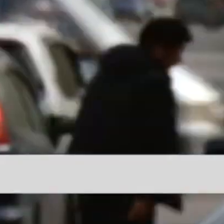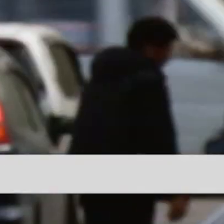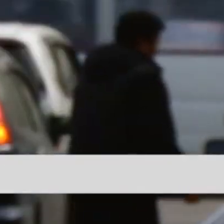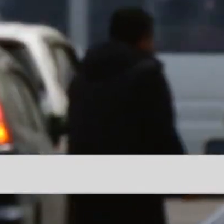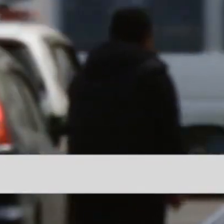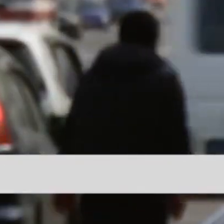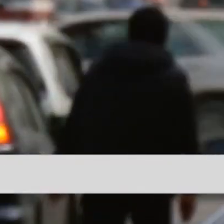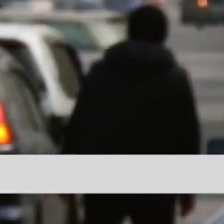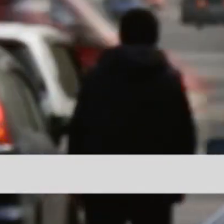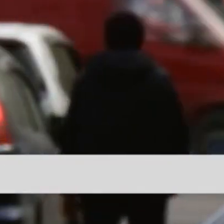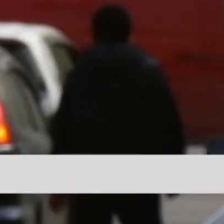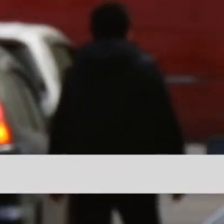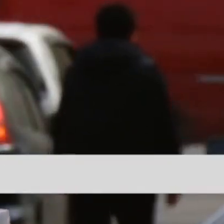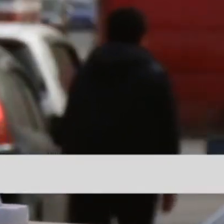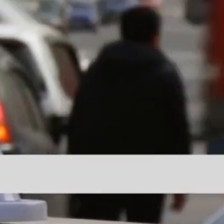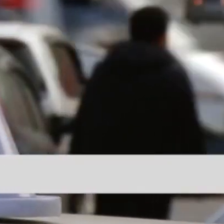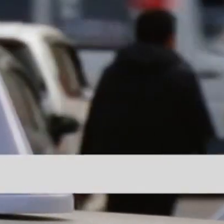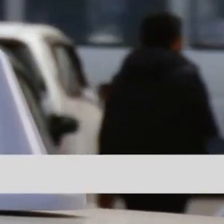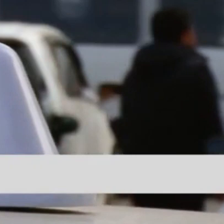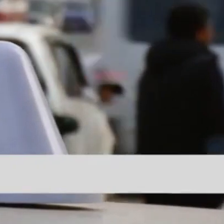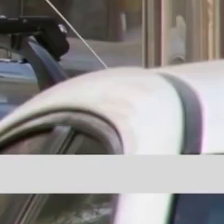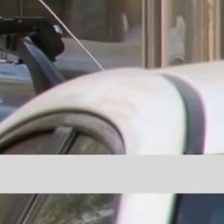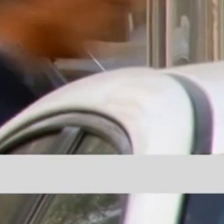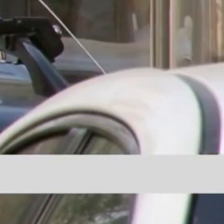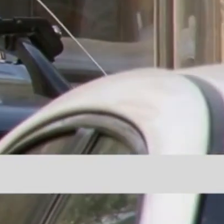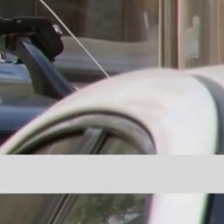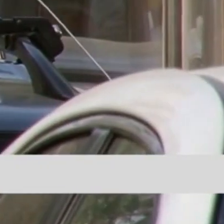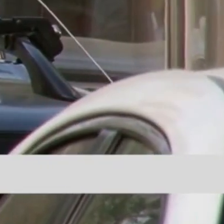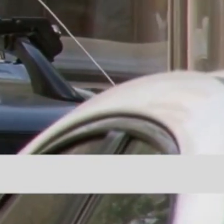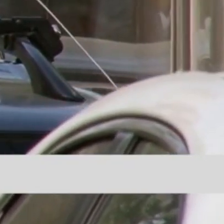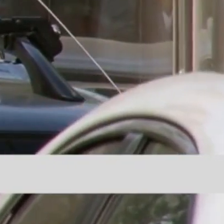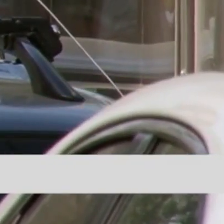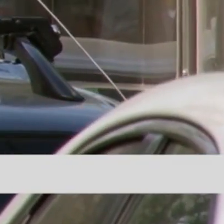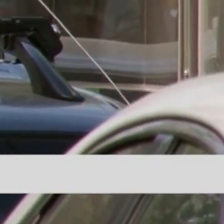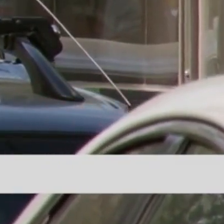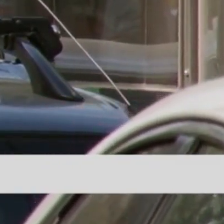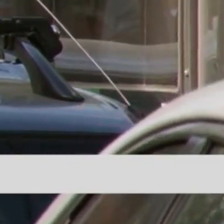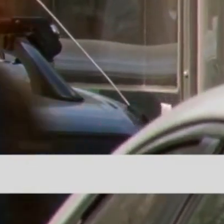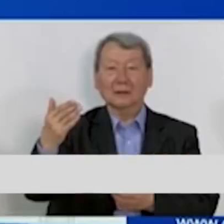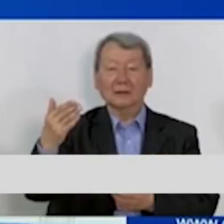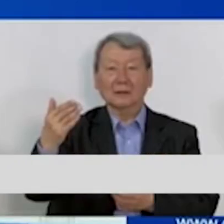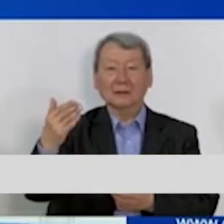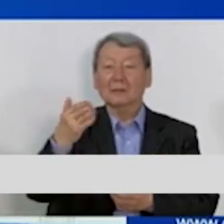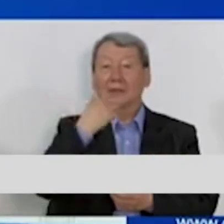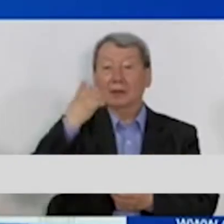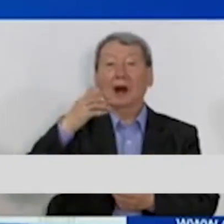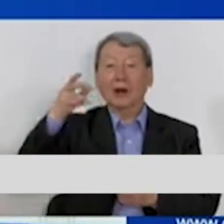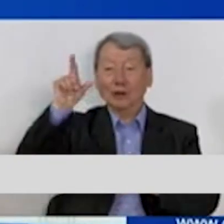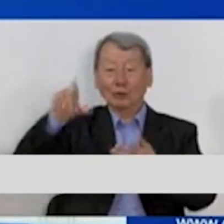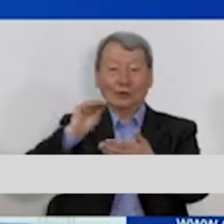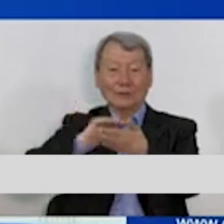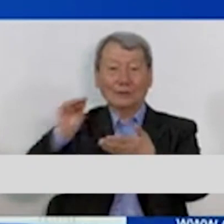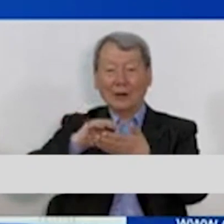ичинде 2-дөн көп жүргүнчү болбошу керек. Ошол эле убакта азыркы тапта мыйзамсыз жол менен акча табууну көздөгөндөр да жок эмес. Благодарна